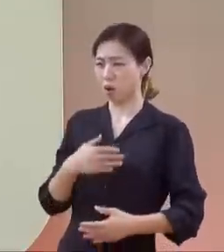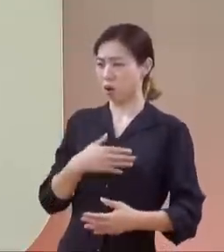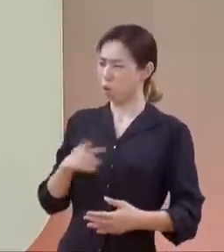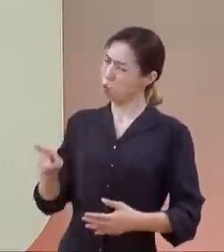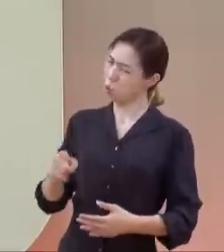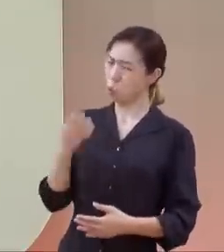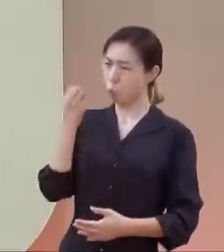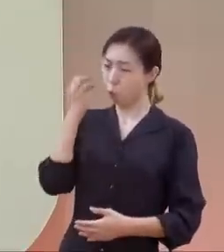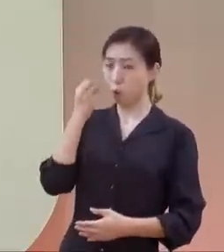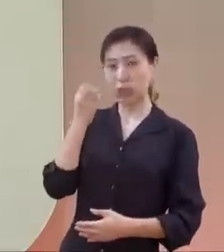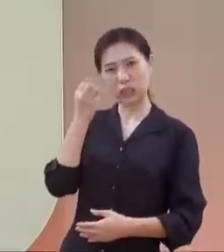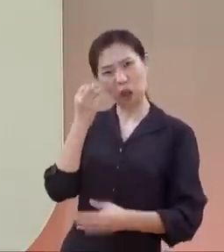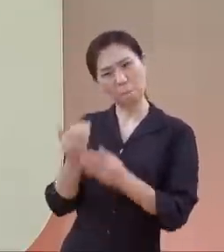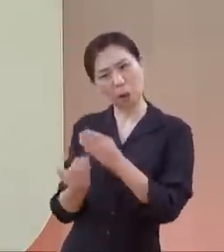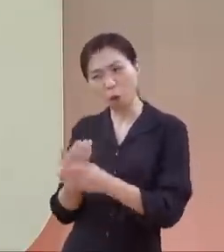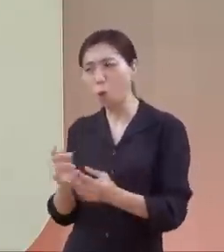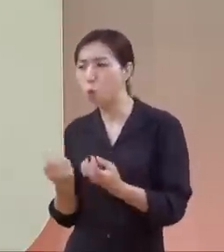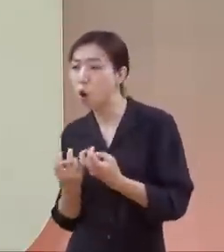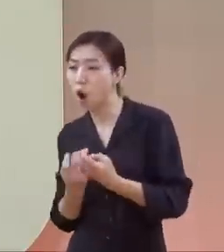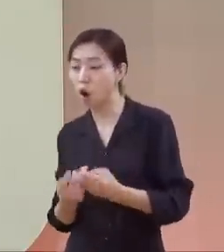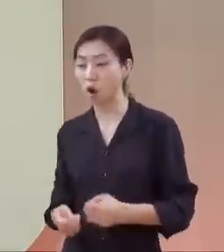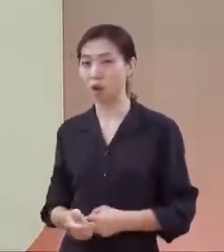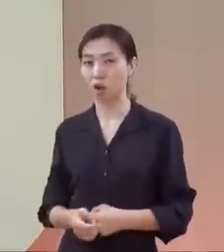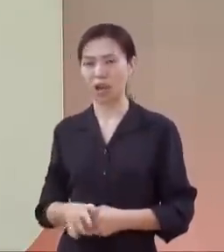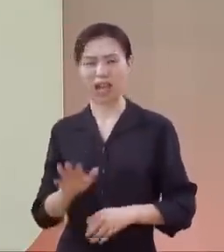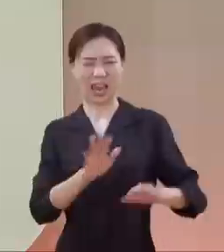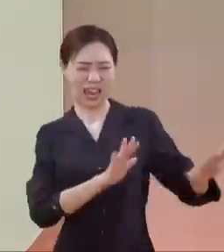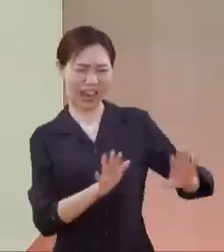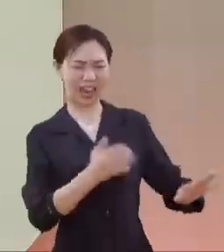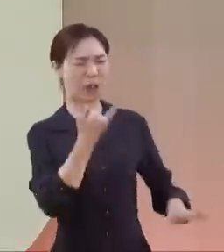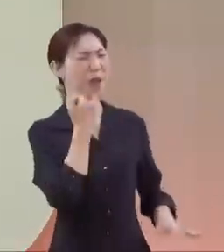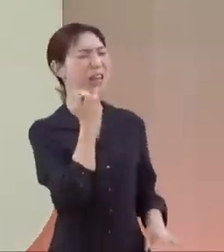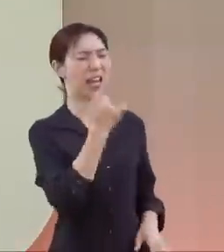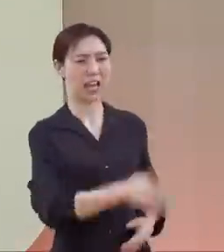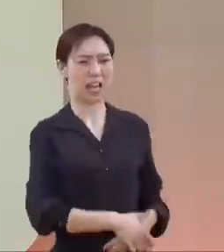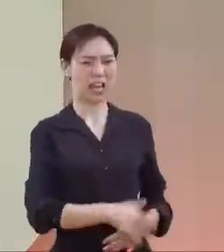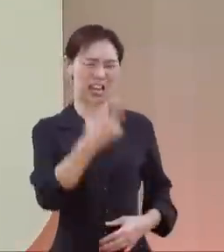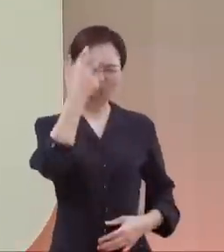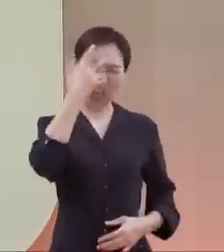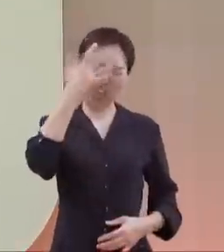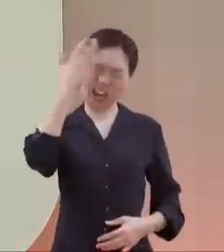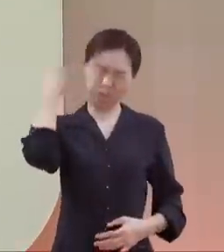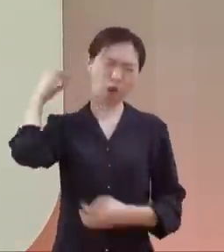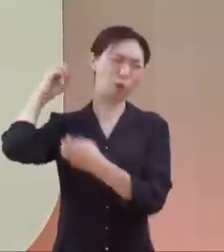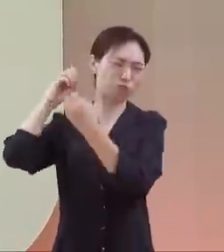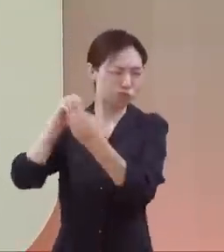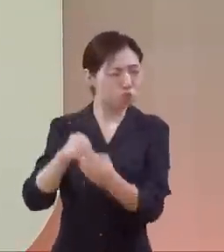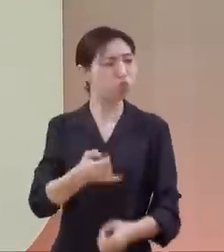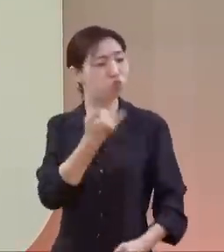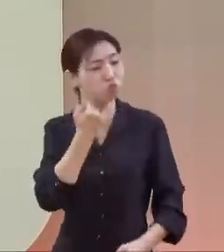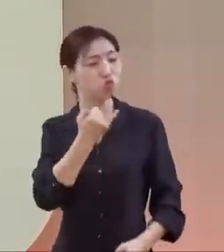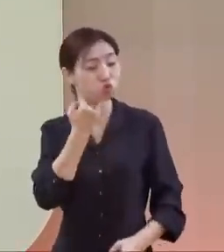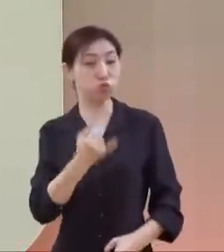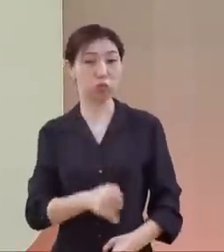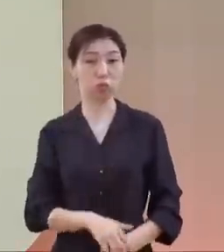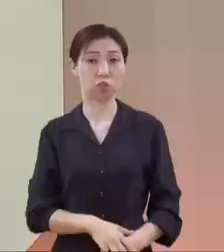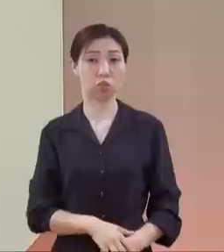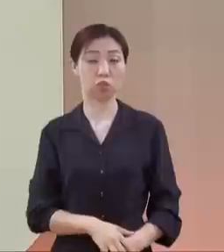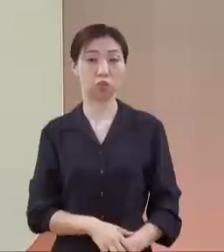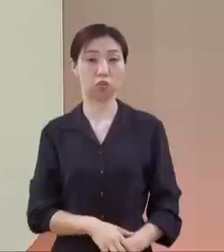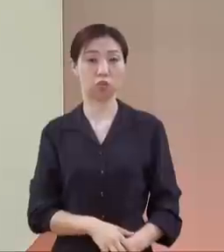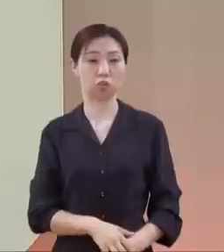아 이게 옛날부터 전해지던 방법이다 뭐 이러면서 그런 민간의 전해지던